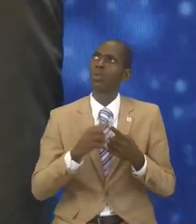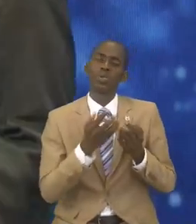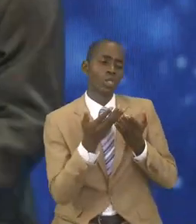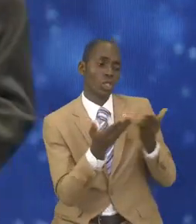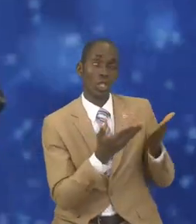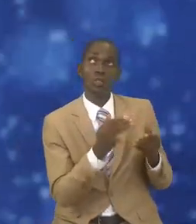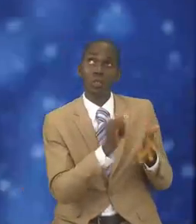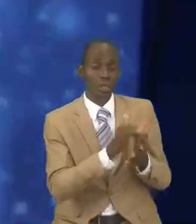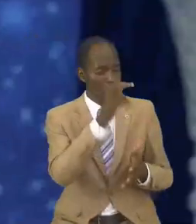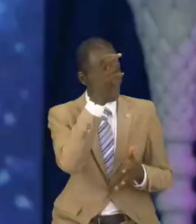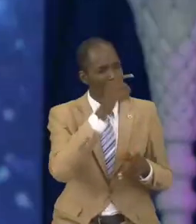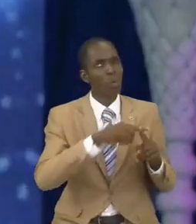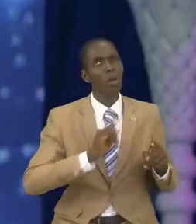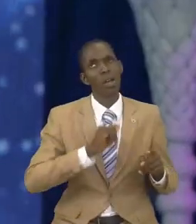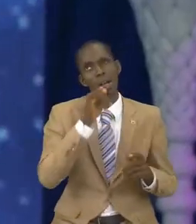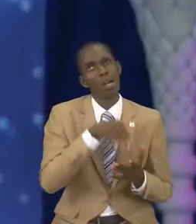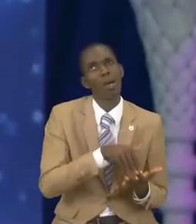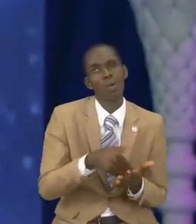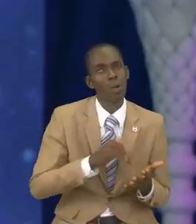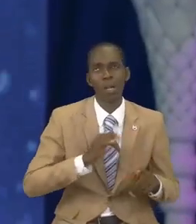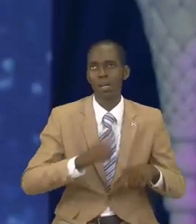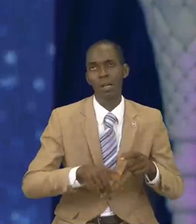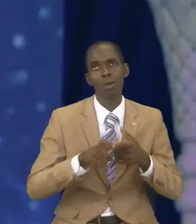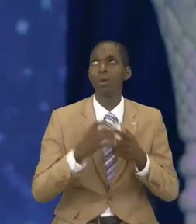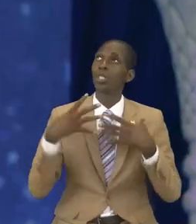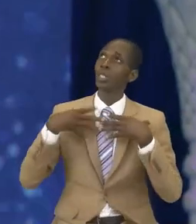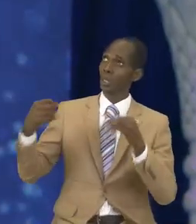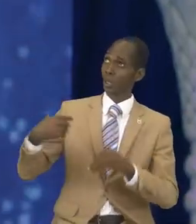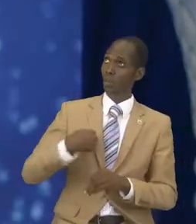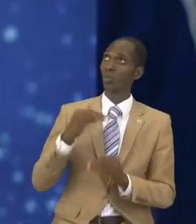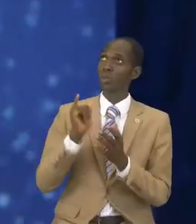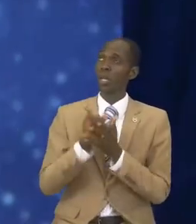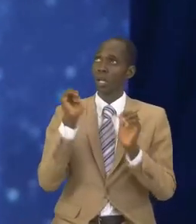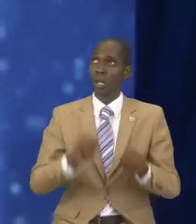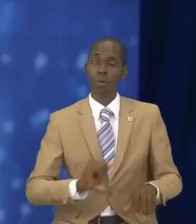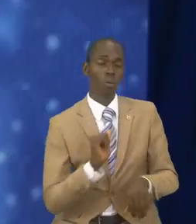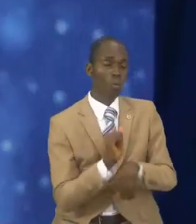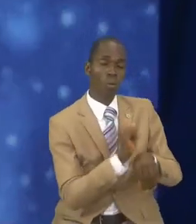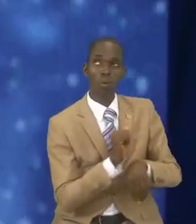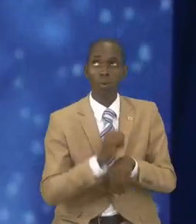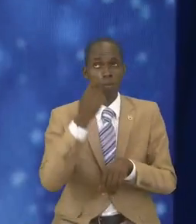davantage, mais je ne suis pas trop fort. Je ne peux pas courir, je ne peux pas marcher. Guéris-moi pour que je puisse